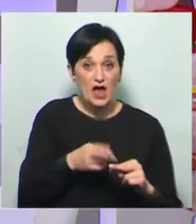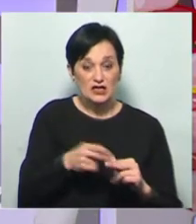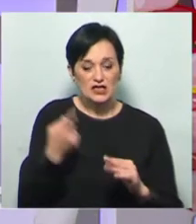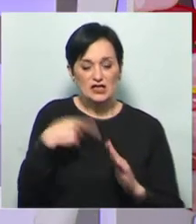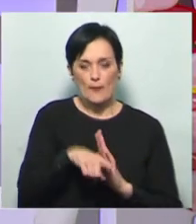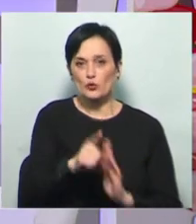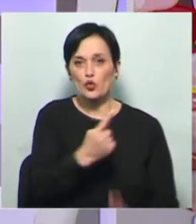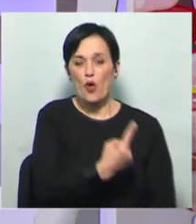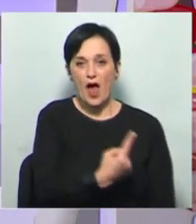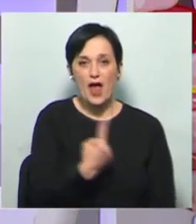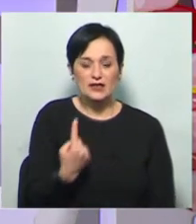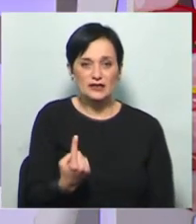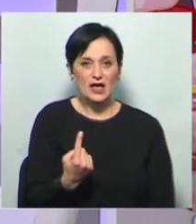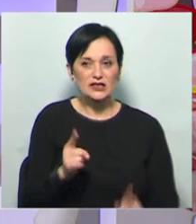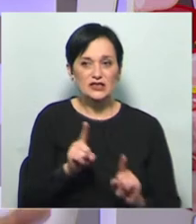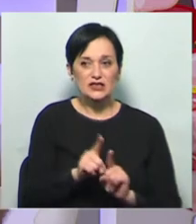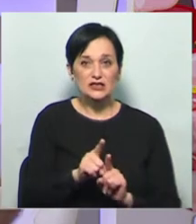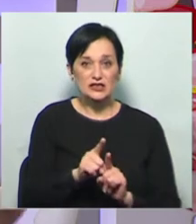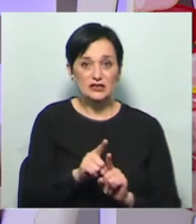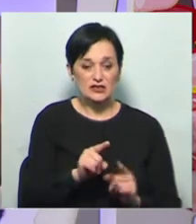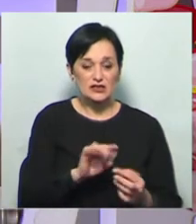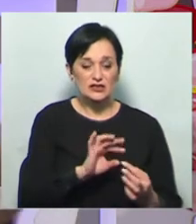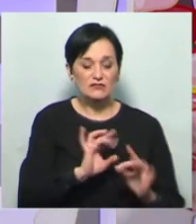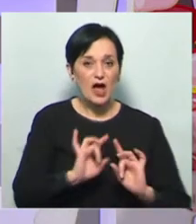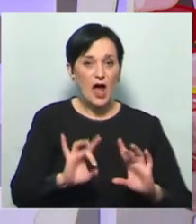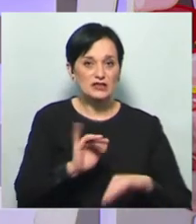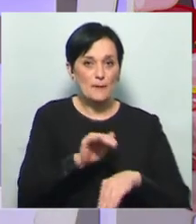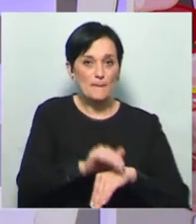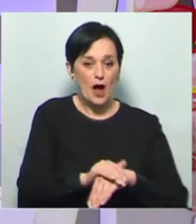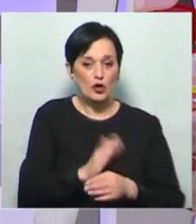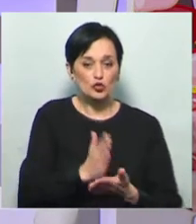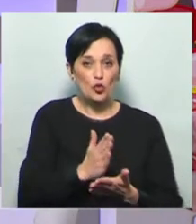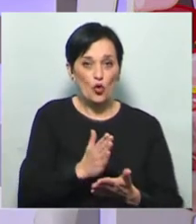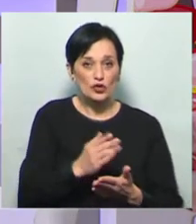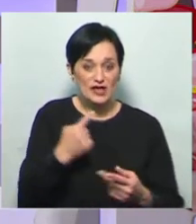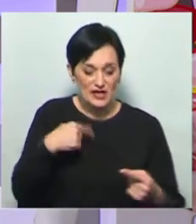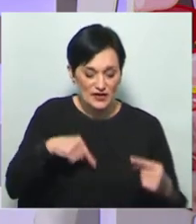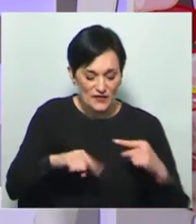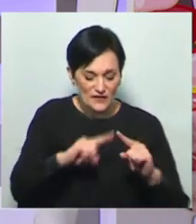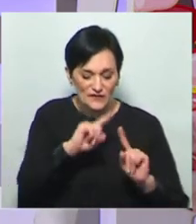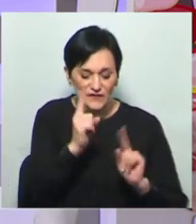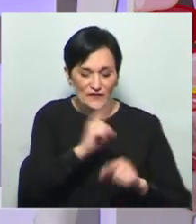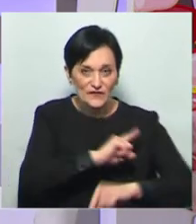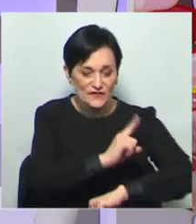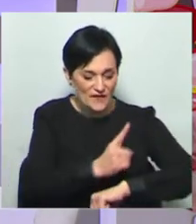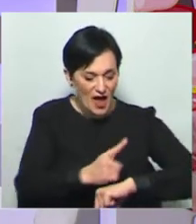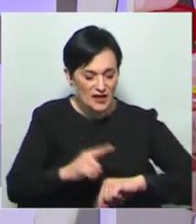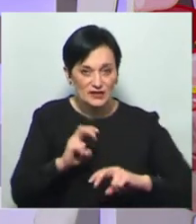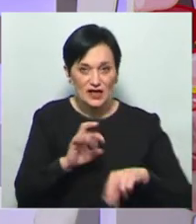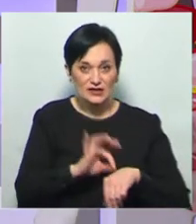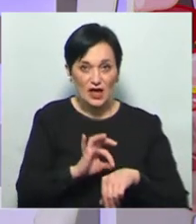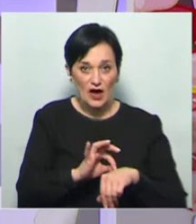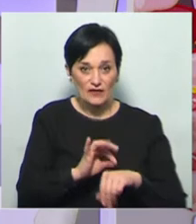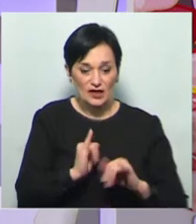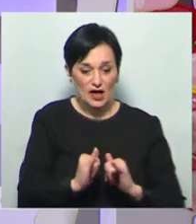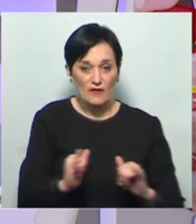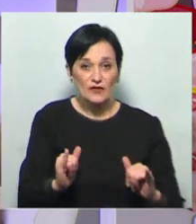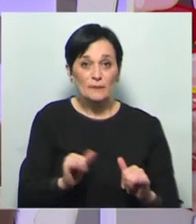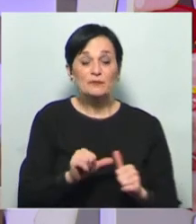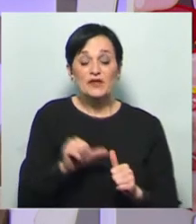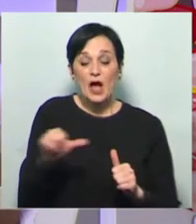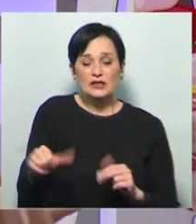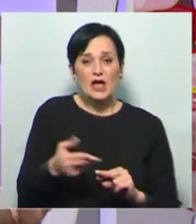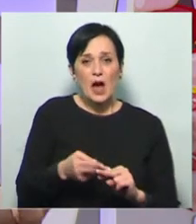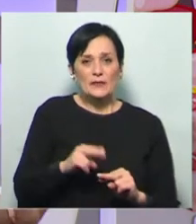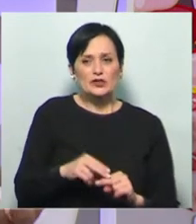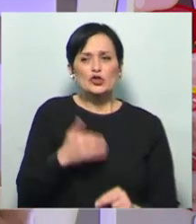ესეც არის ერთ-ერთი ესეთი ახსნადი ფაქტორი აი ამ ვენური პათოლოგიის ასეთი გავრცელების. გარდა ამისა, ნუ ხა